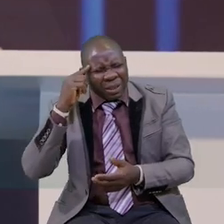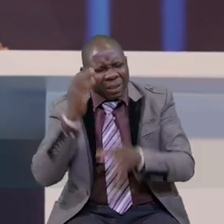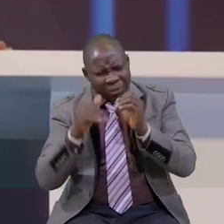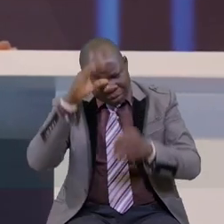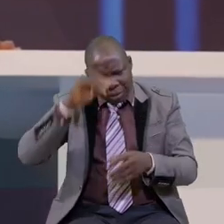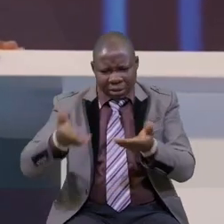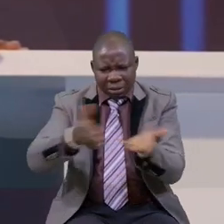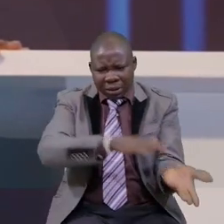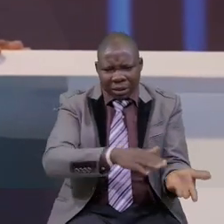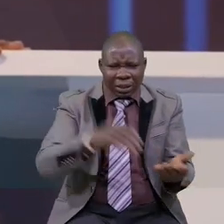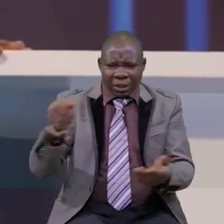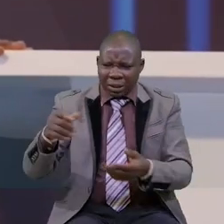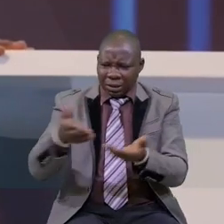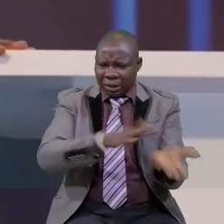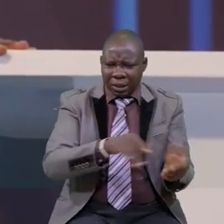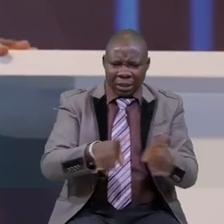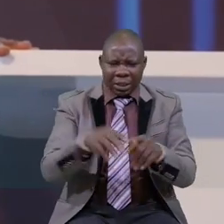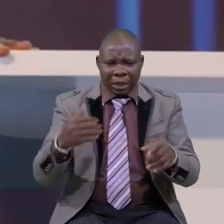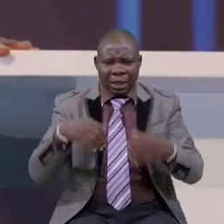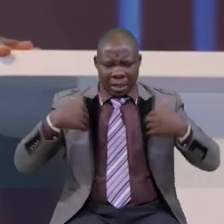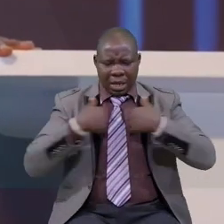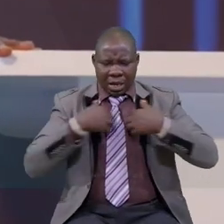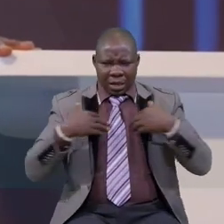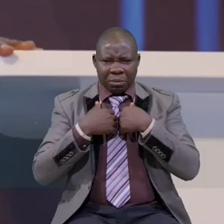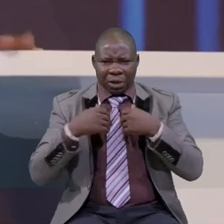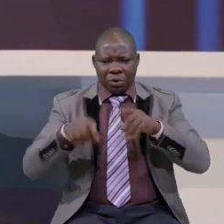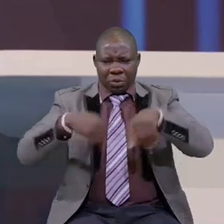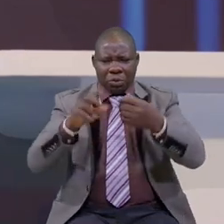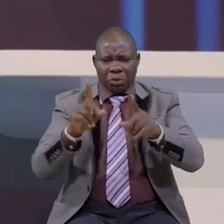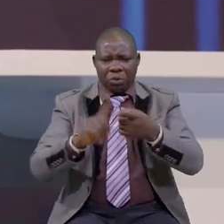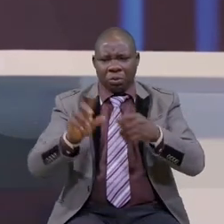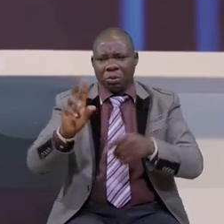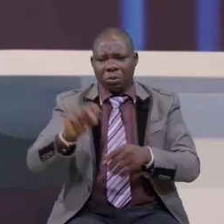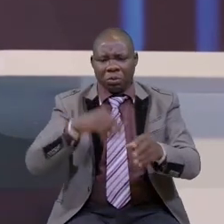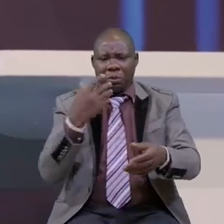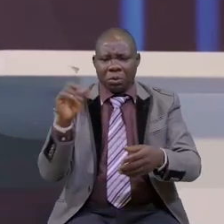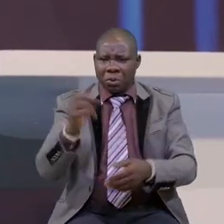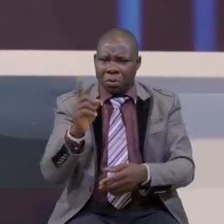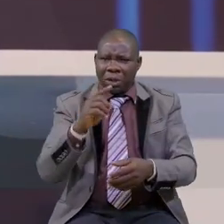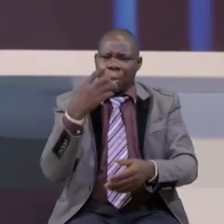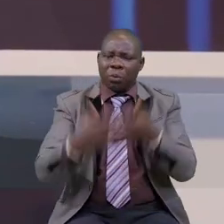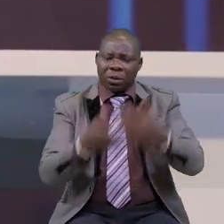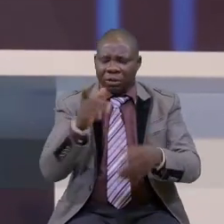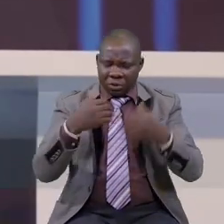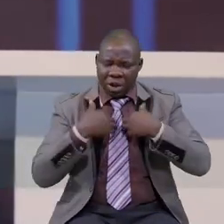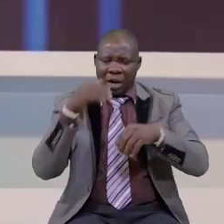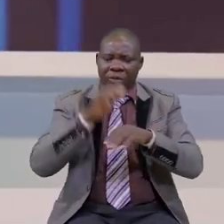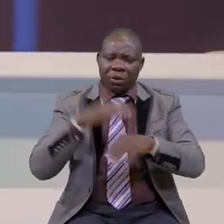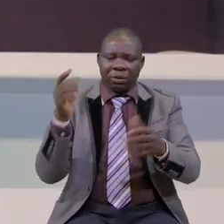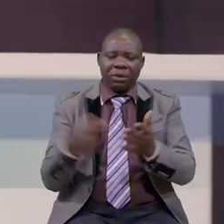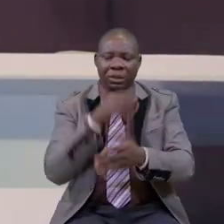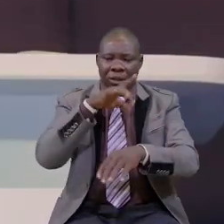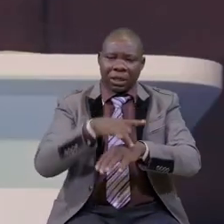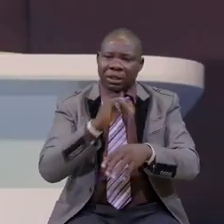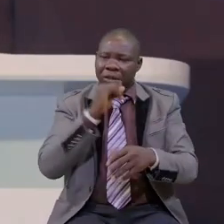animal, il ne va nulle part. Et c'est donc quelque chose que tu peux gagner sur cette terre, c'est ce que tu veux avoir. Non, c'est la Bible qui